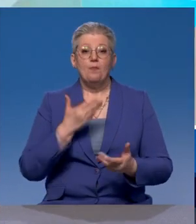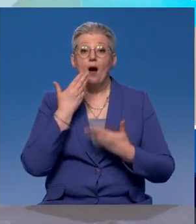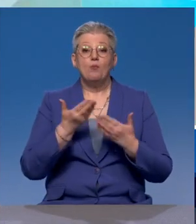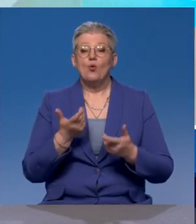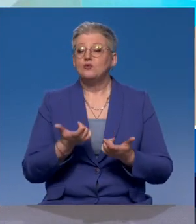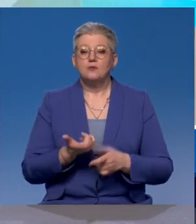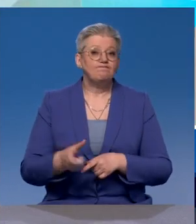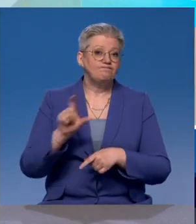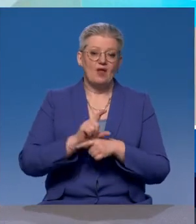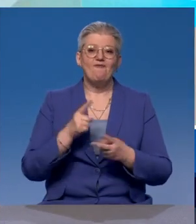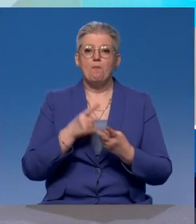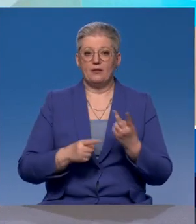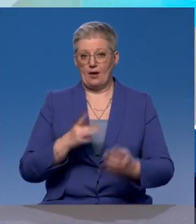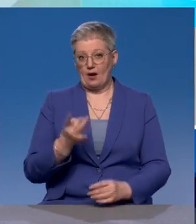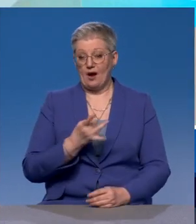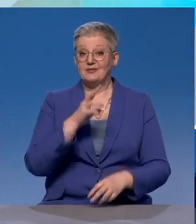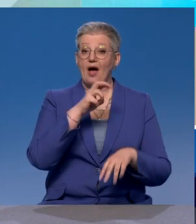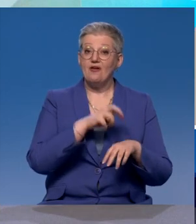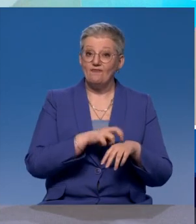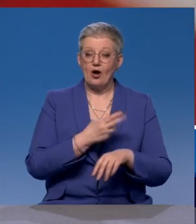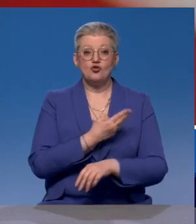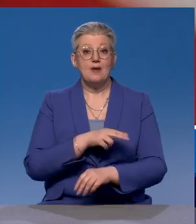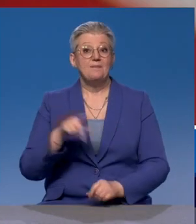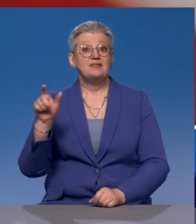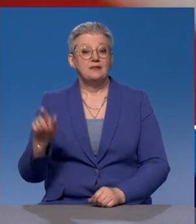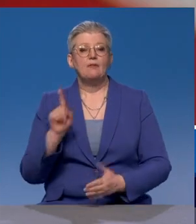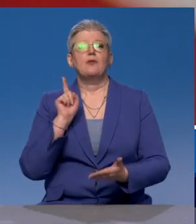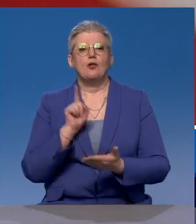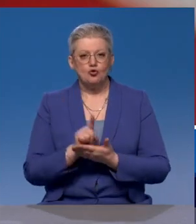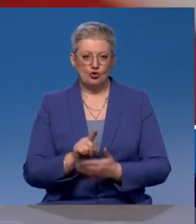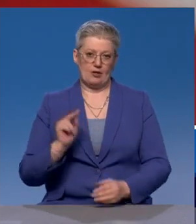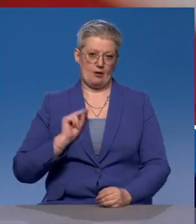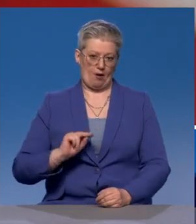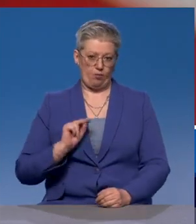в 1,5 раза. А и врач, и медсестра должны работать. Я не устаю это